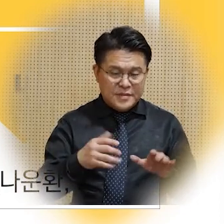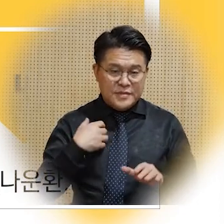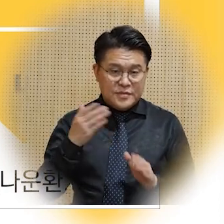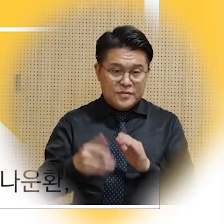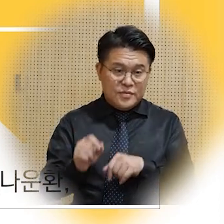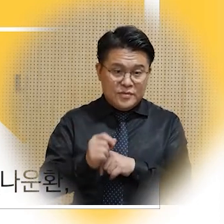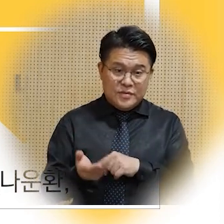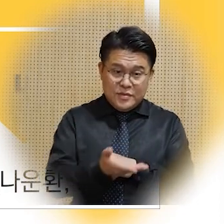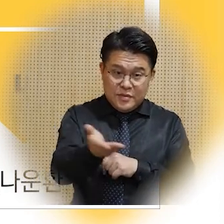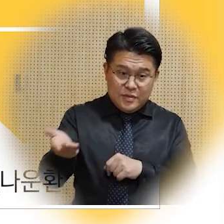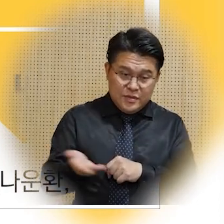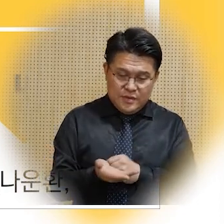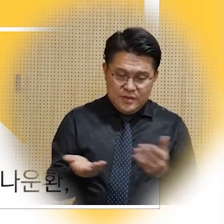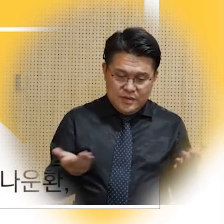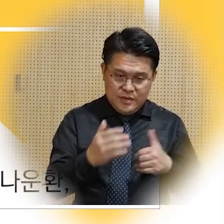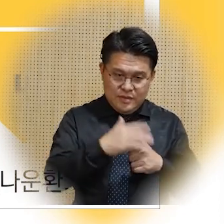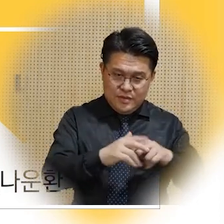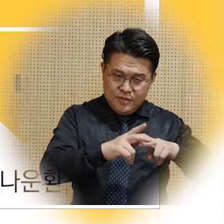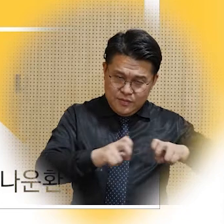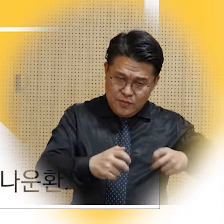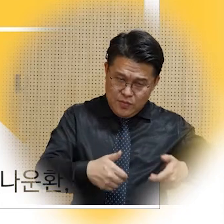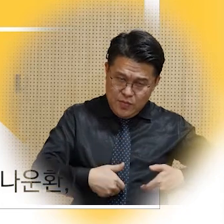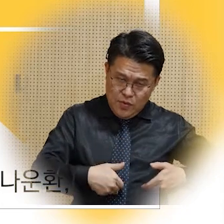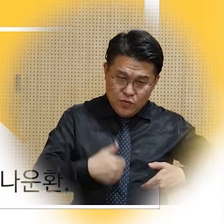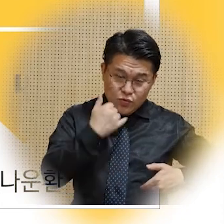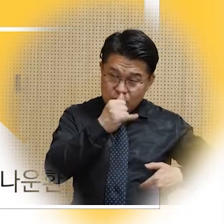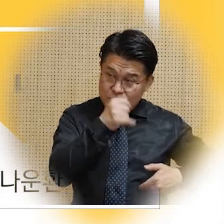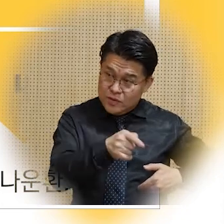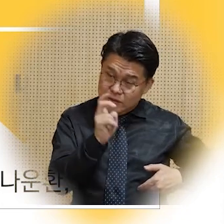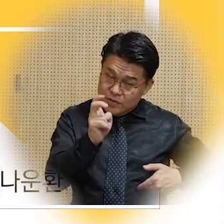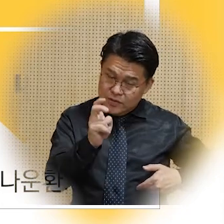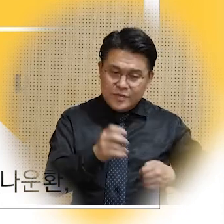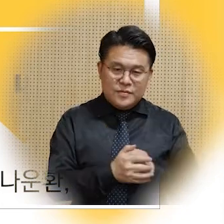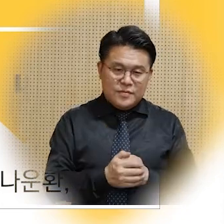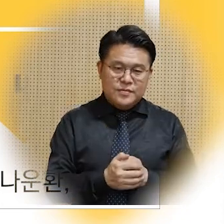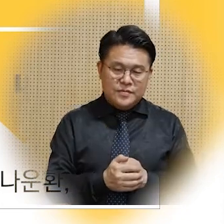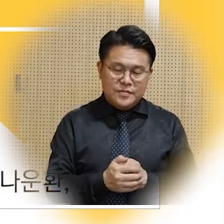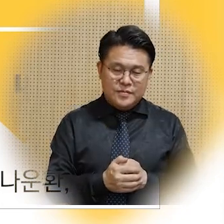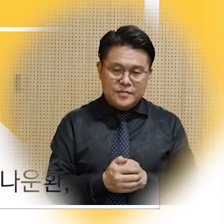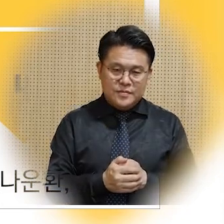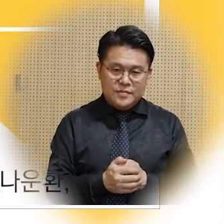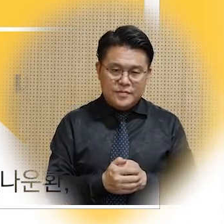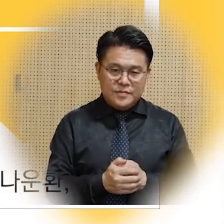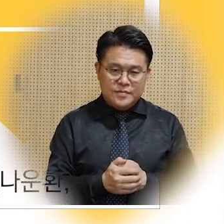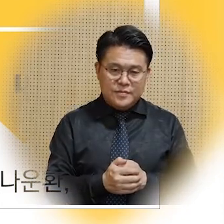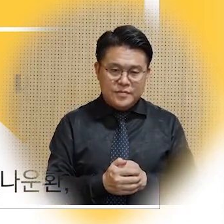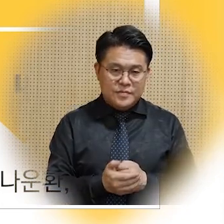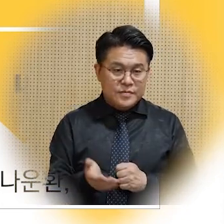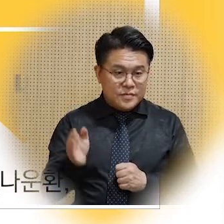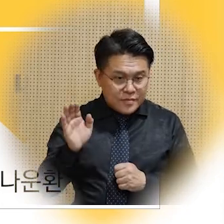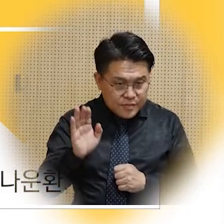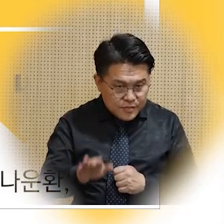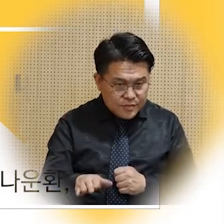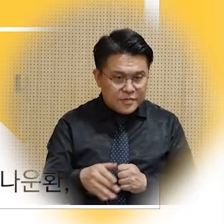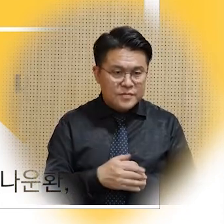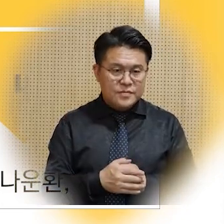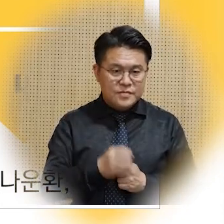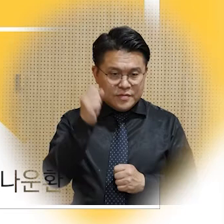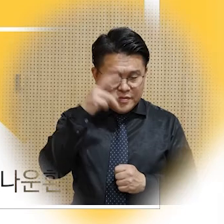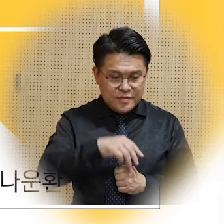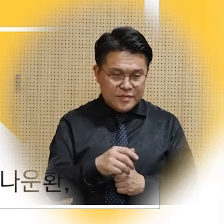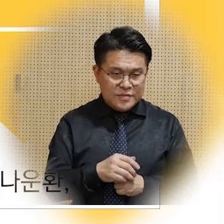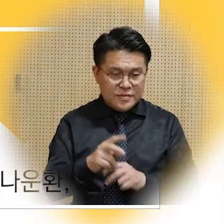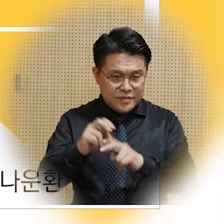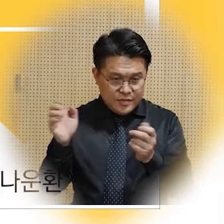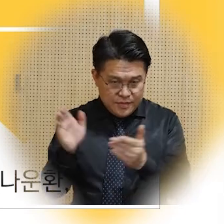담당 공무원분들께서 직무 분석을 하셔야 되는 분들도 계시겠지만